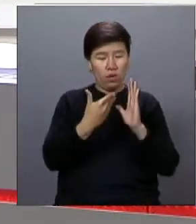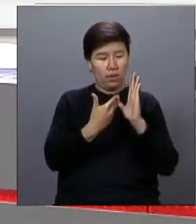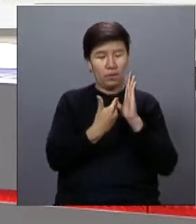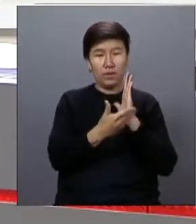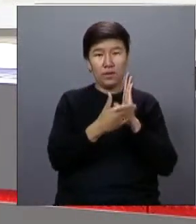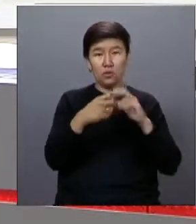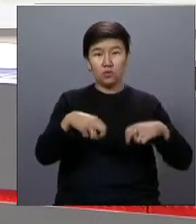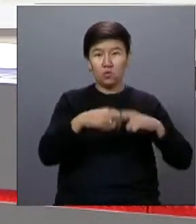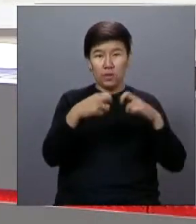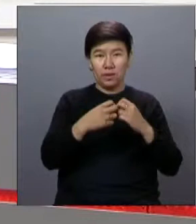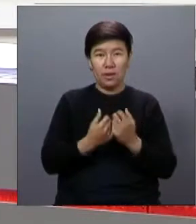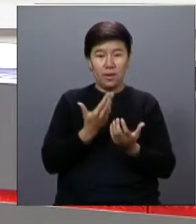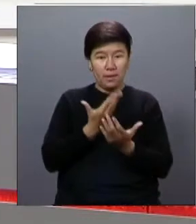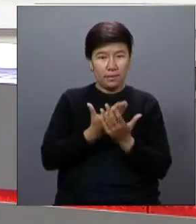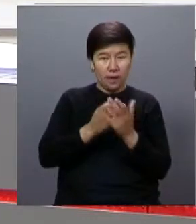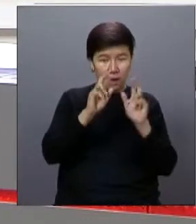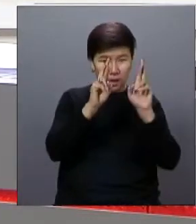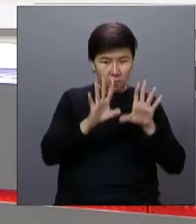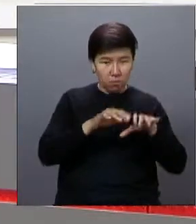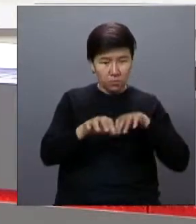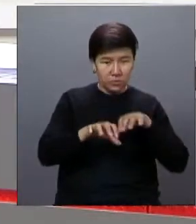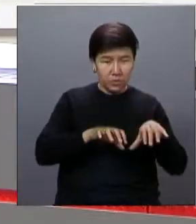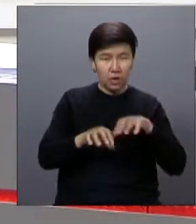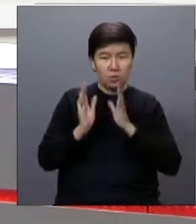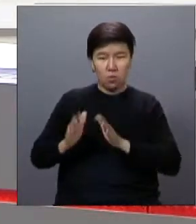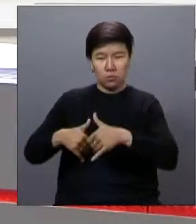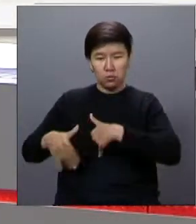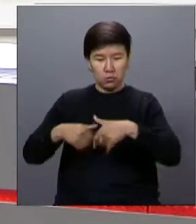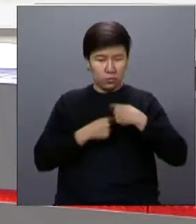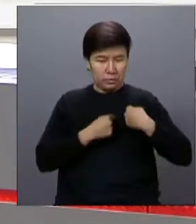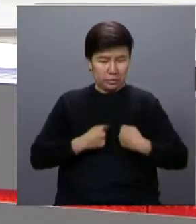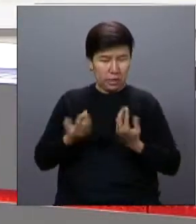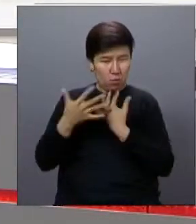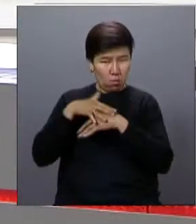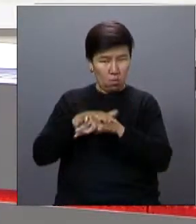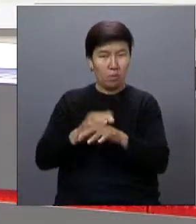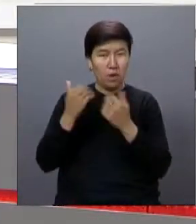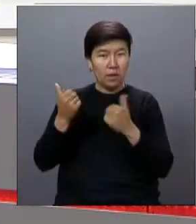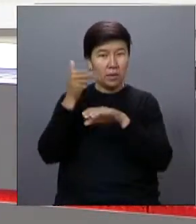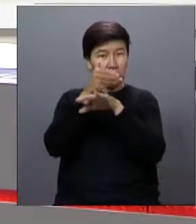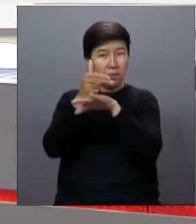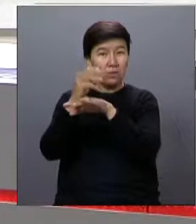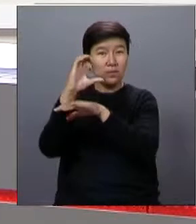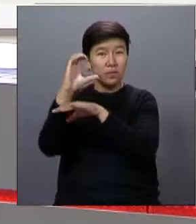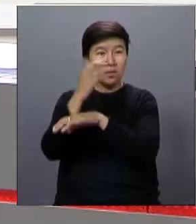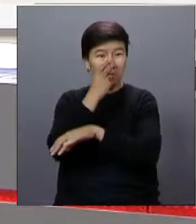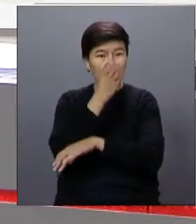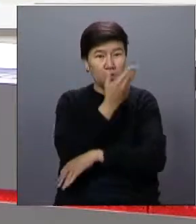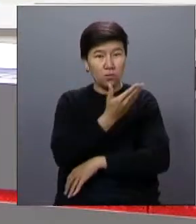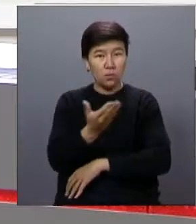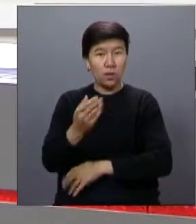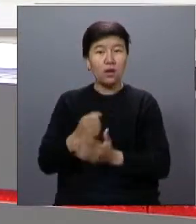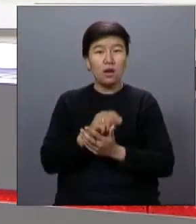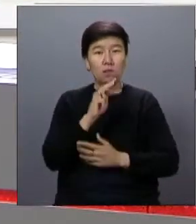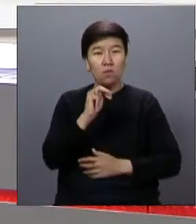อย่างเป็นระบบโดยคนในชุมชนก็เป็นอีกเรื่องราวที่เจนซิรีพอร์เตอร์เกรียนเจอเก๋าสาขานิเทศศาสตร์มหาวิทยาลัยราชภัฏอุดร